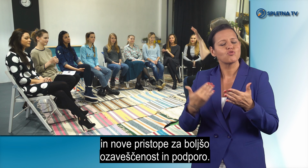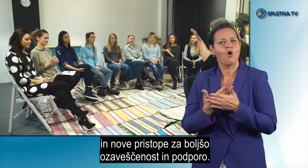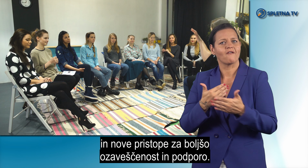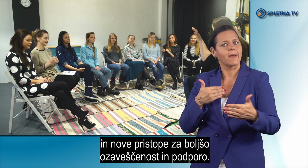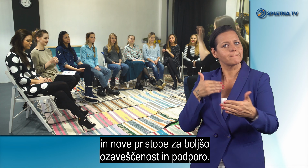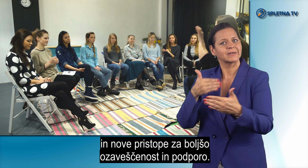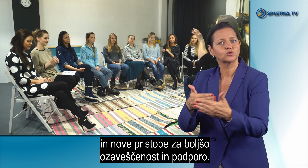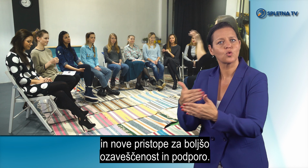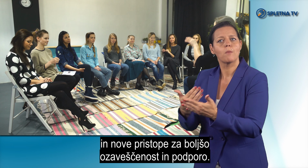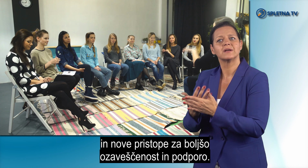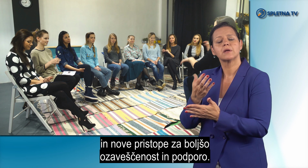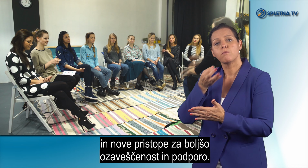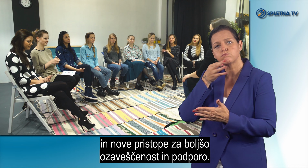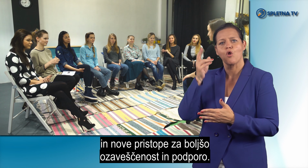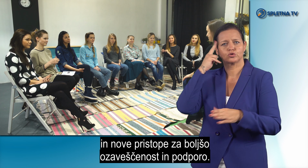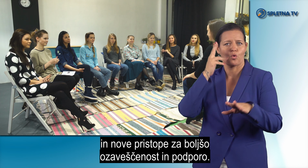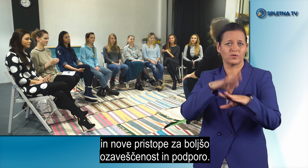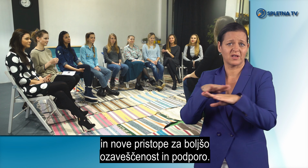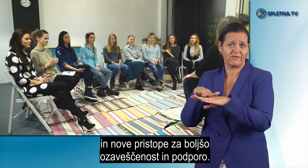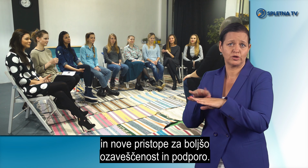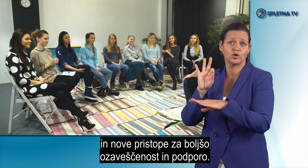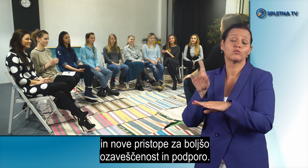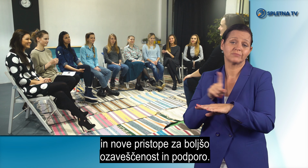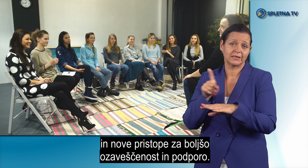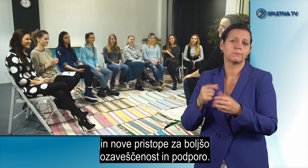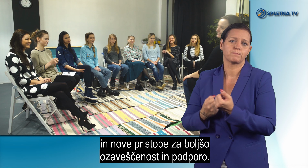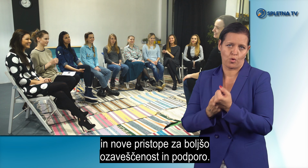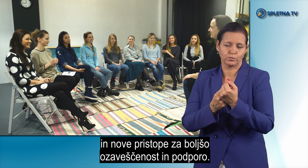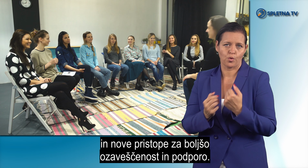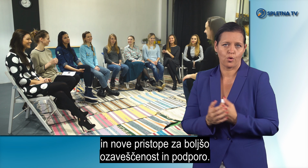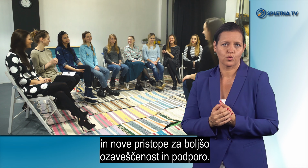pristope za boljšo ozaveščenost in podporo.